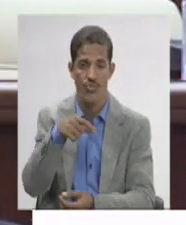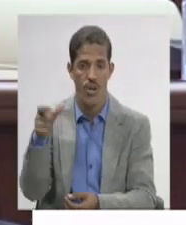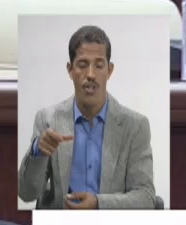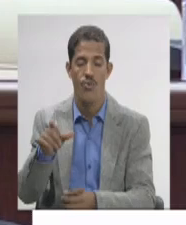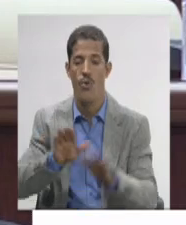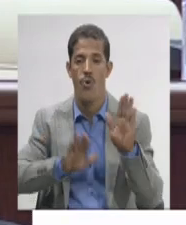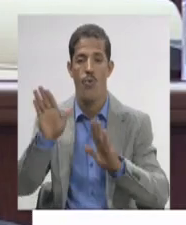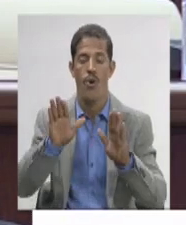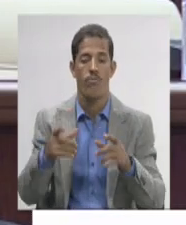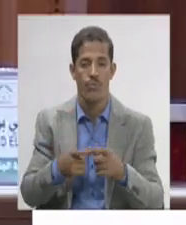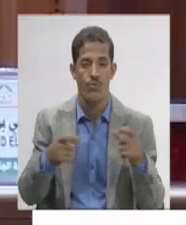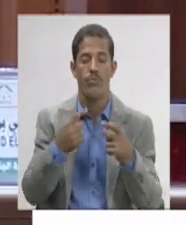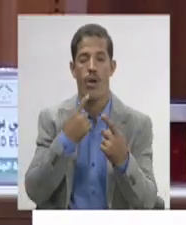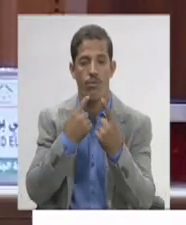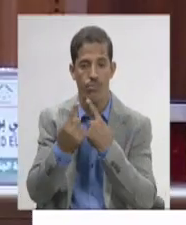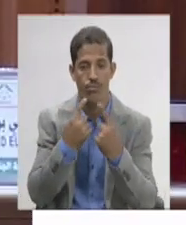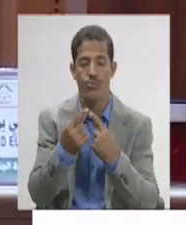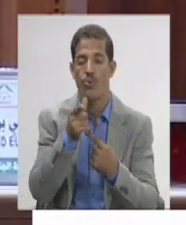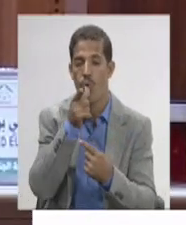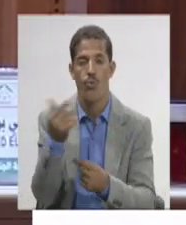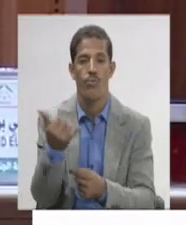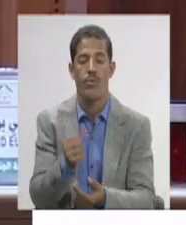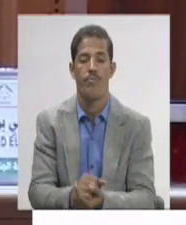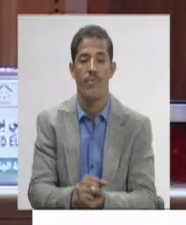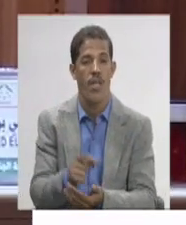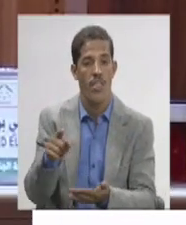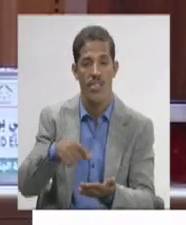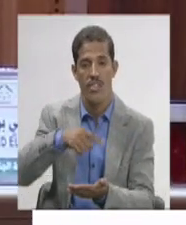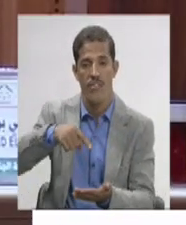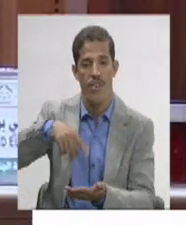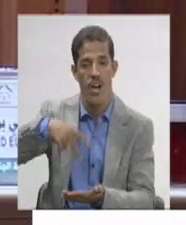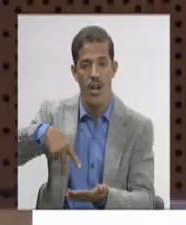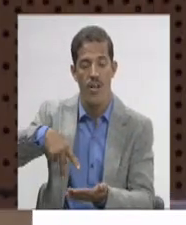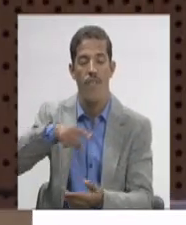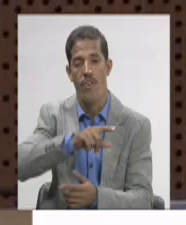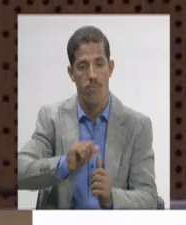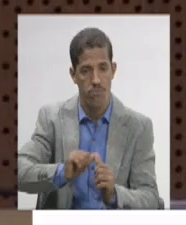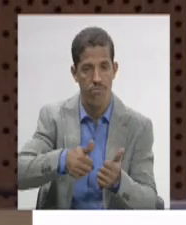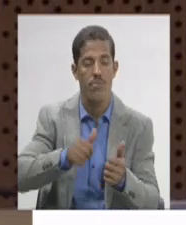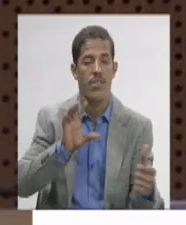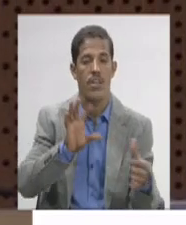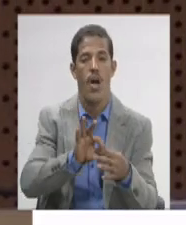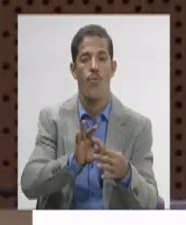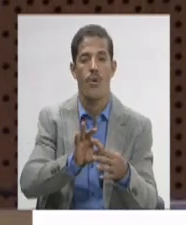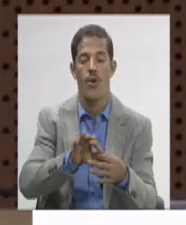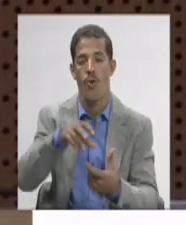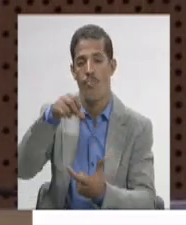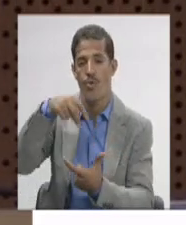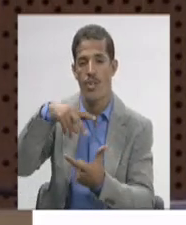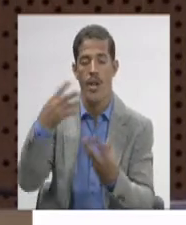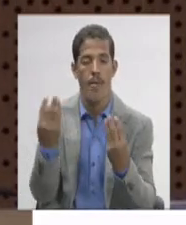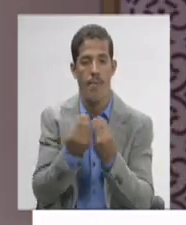مداخلاتهم واستشكال تهم على اهميه الاتفاقيه في اطار تفعيل التعاون بين بلادنا والمملكه